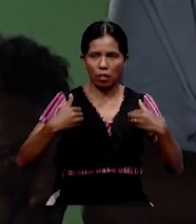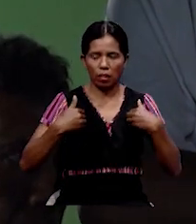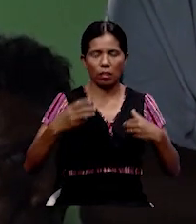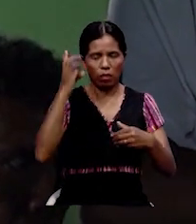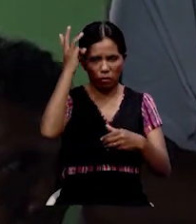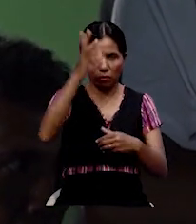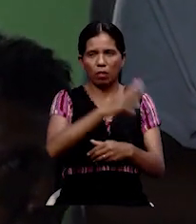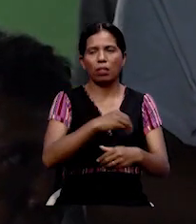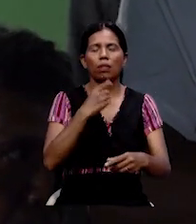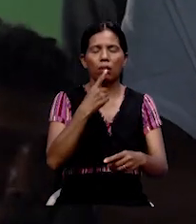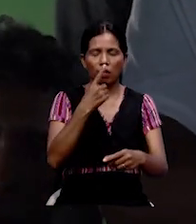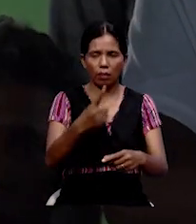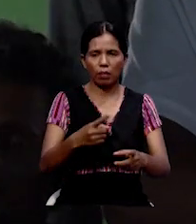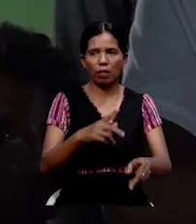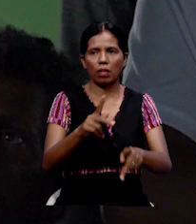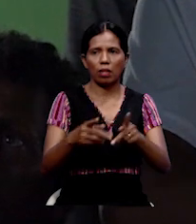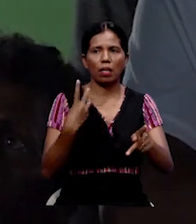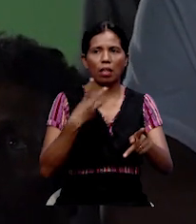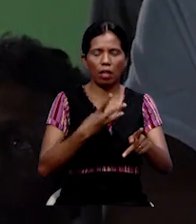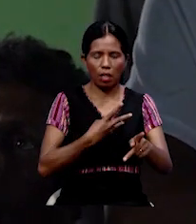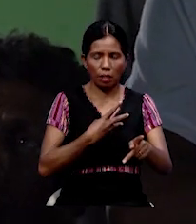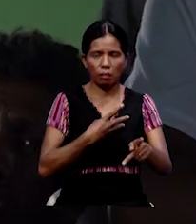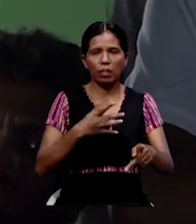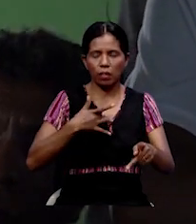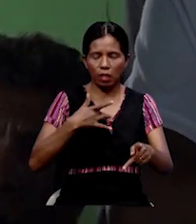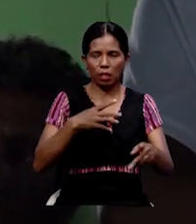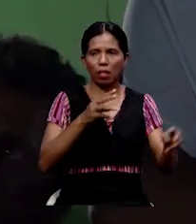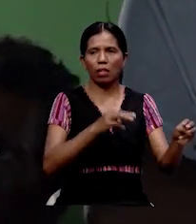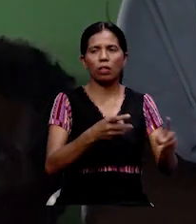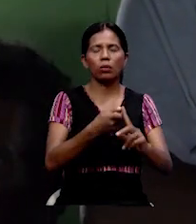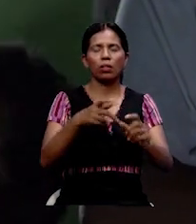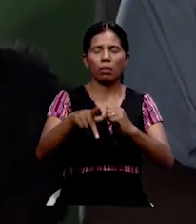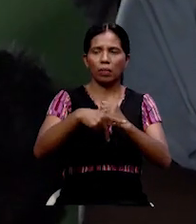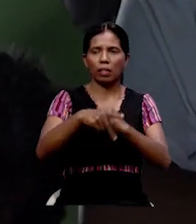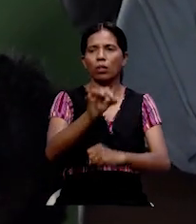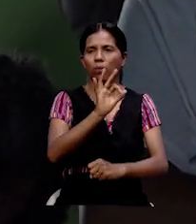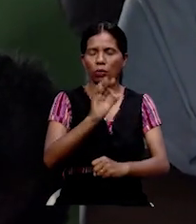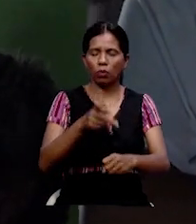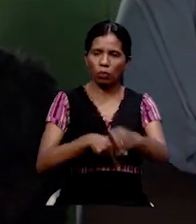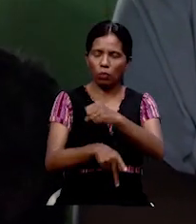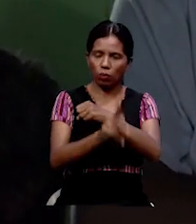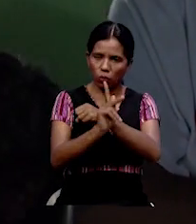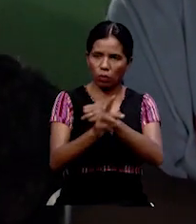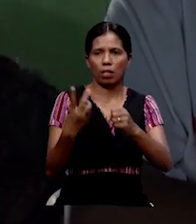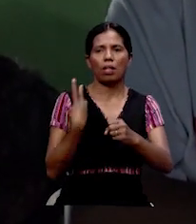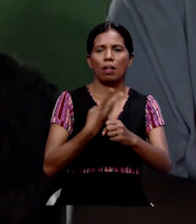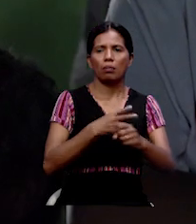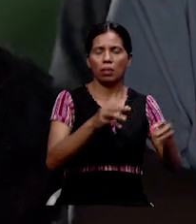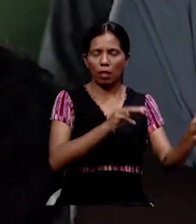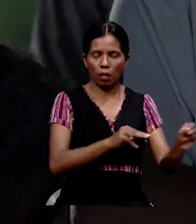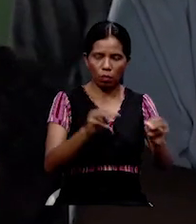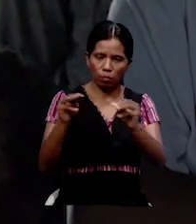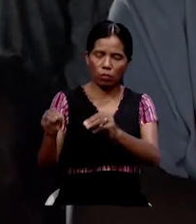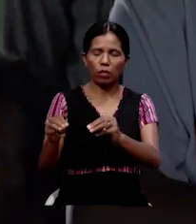resignan rasi, tan gidane maka ami saya si kultur, ami hari grup independen, nebe grup